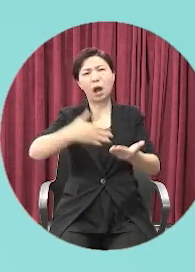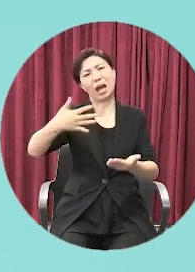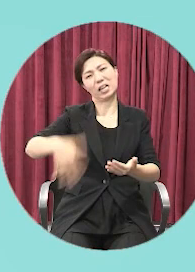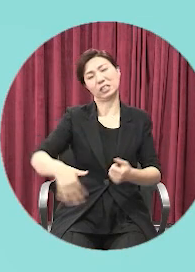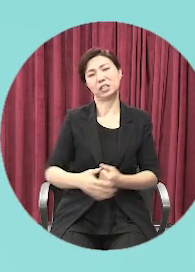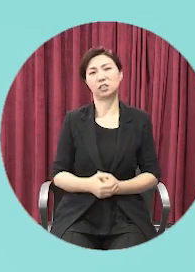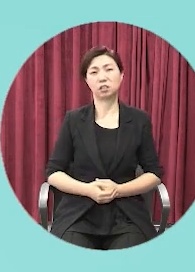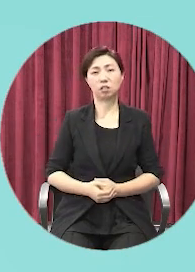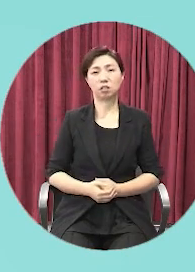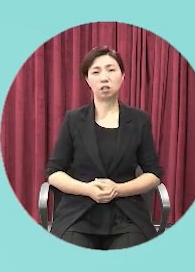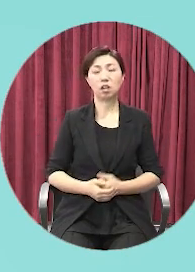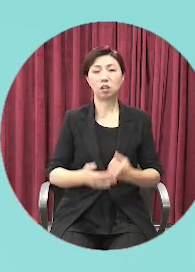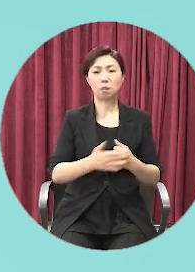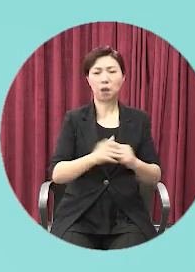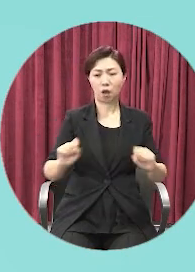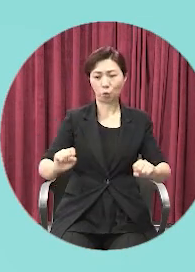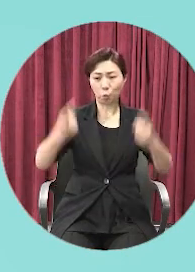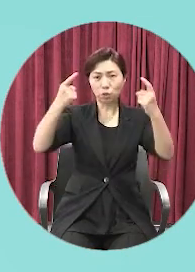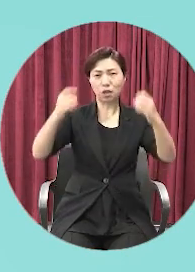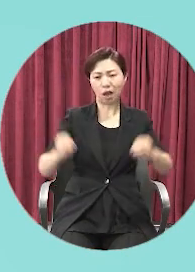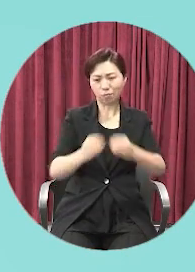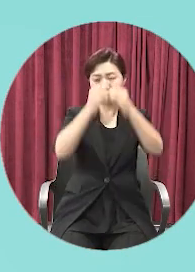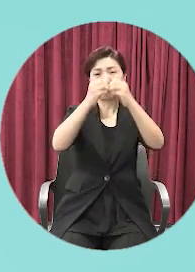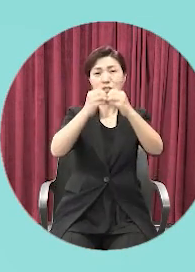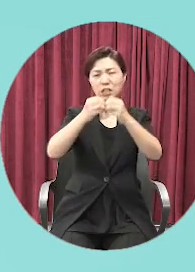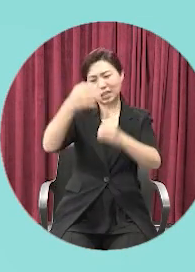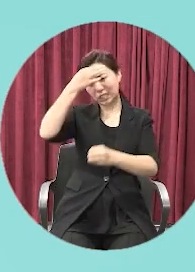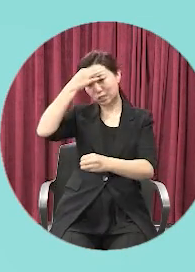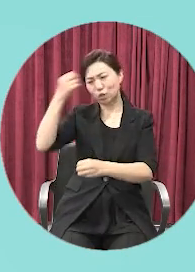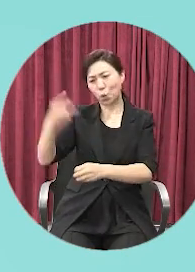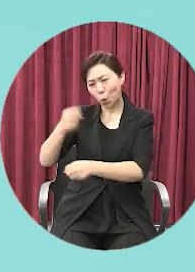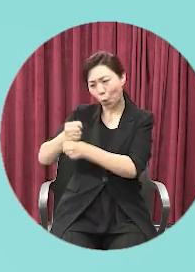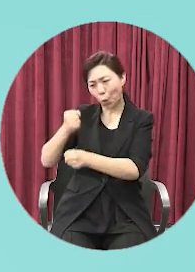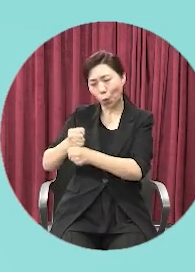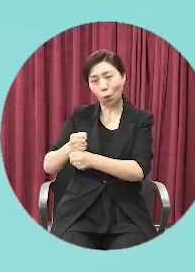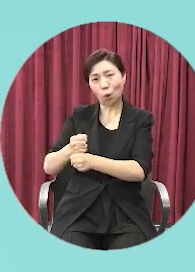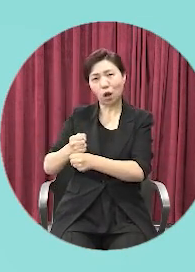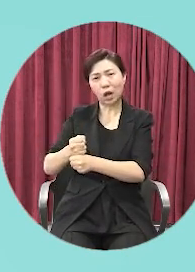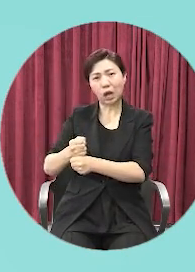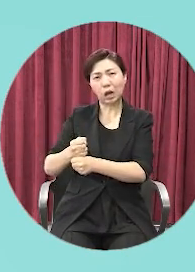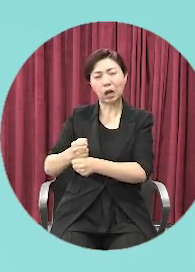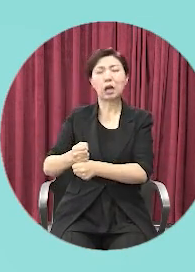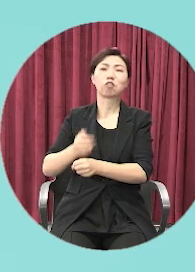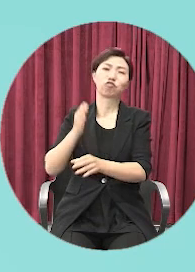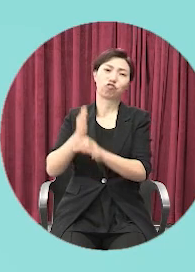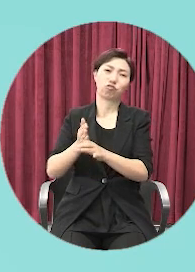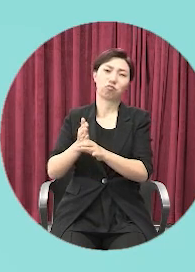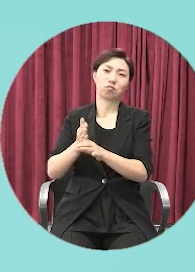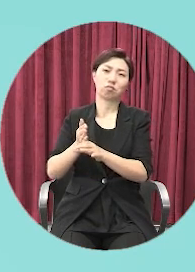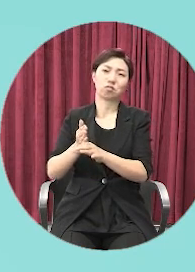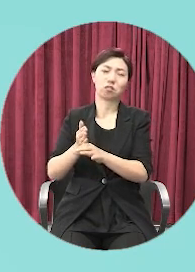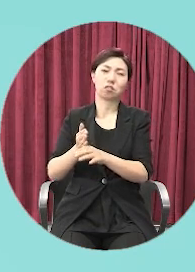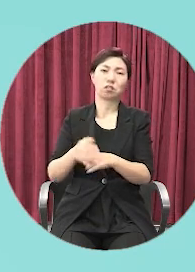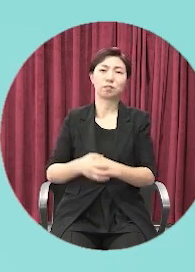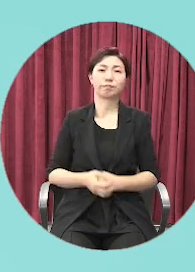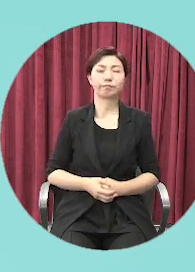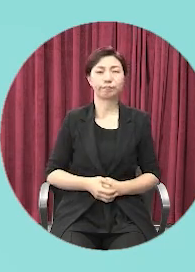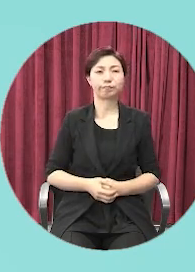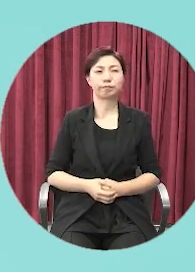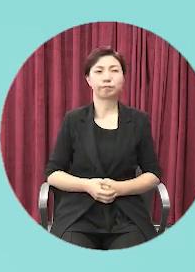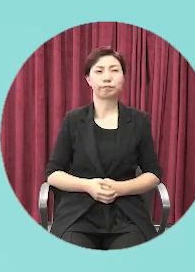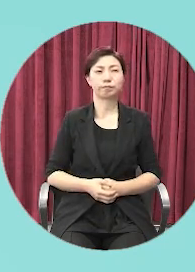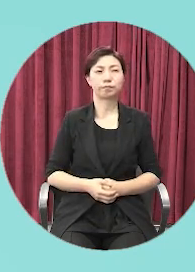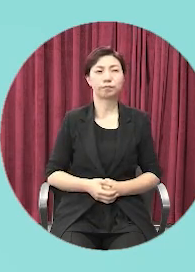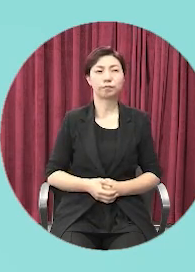뭐 같은 걸 또 만들고 뭐 이렇게 굉장히 뭐 그러고 있는 상황이 현재 상황이 그런 거인 것 같습니다.